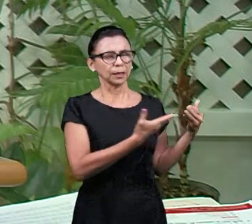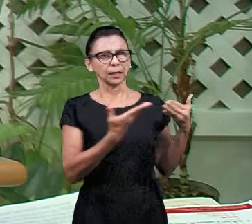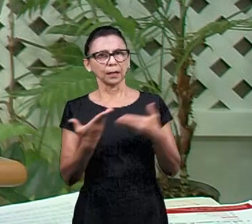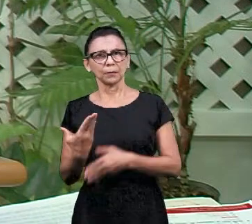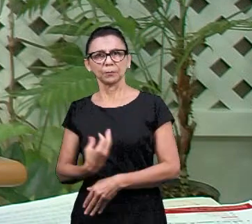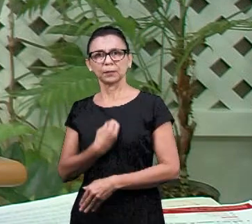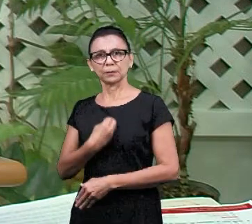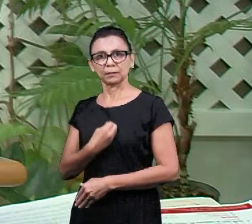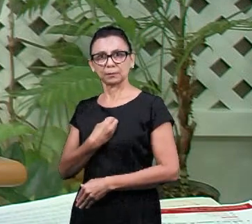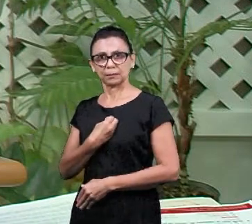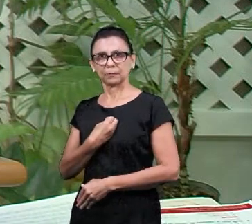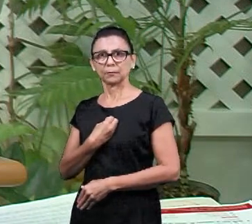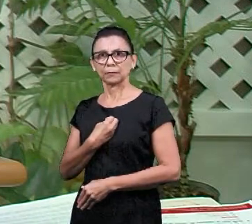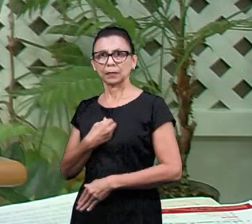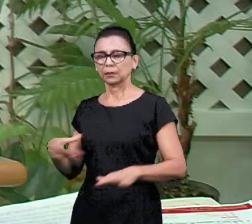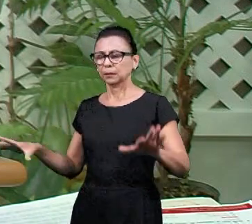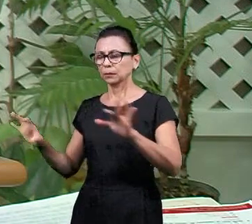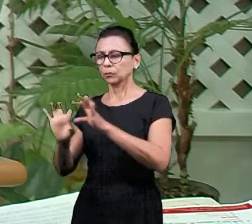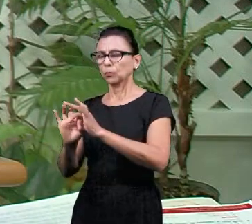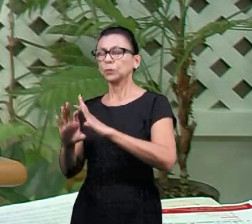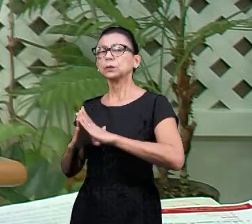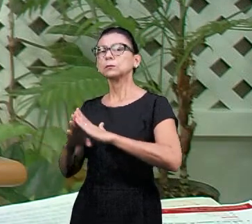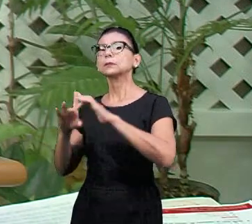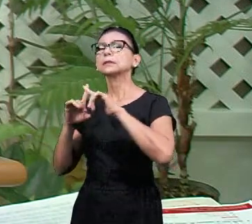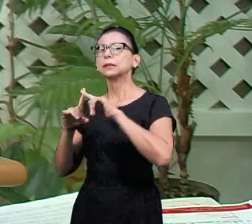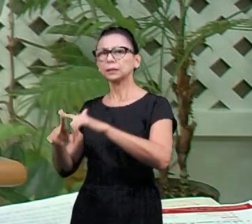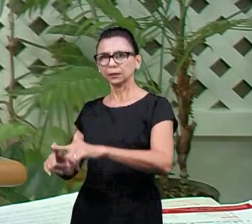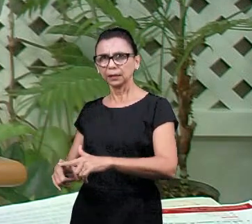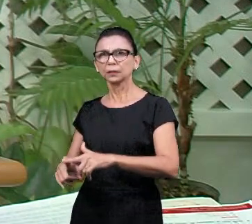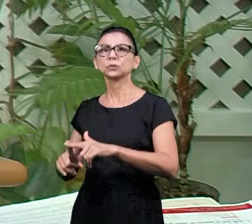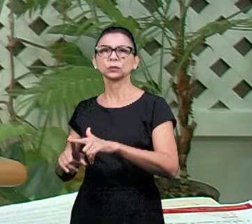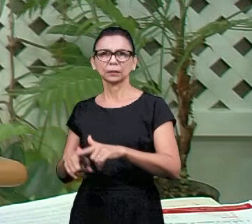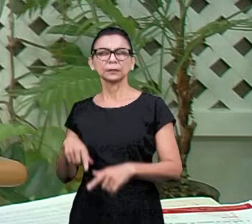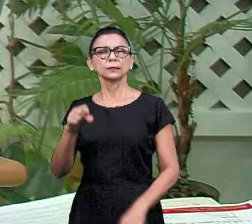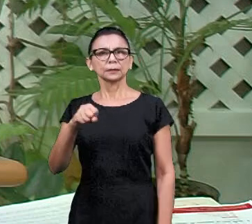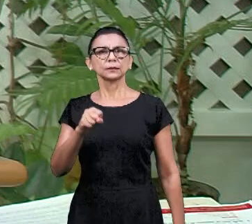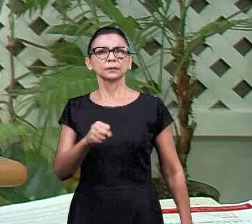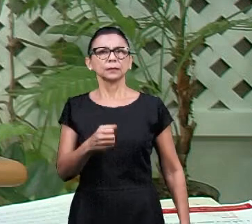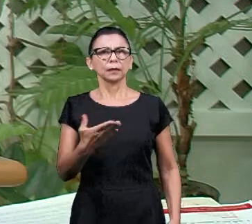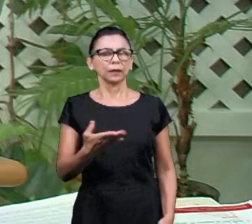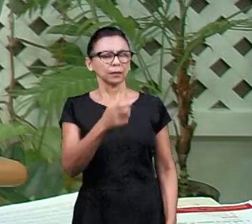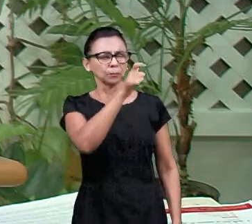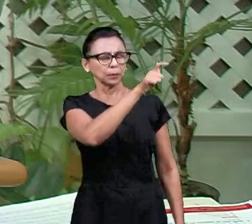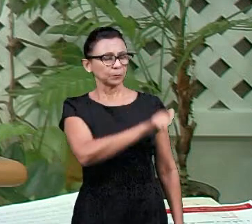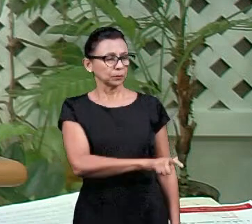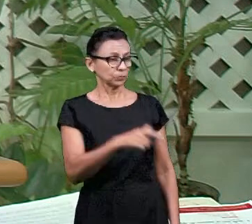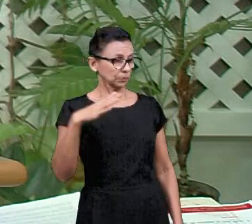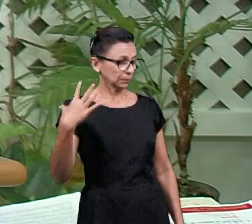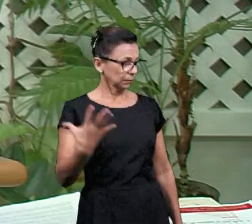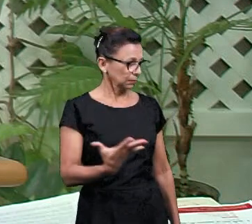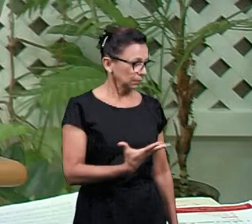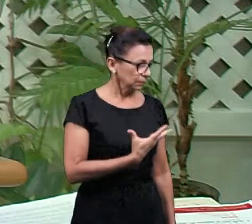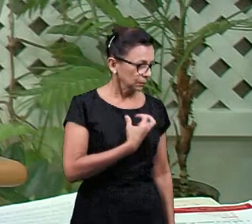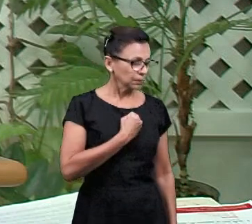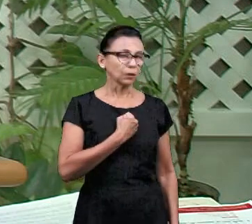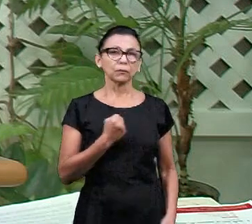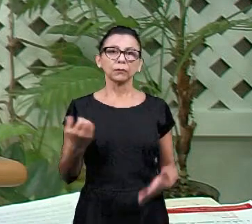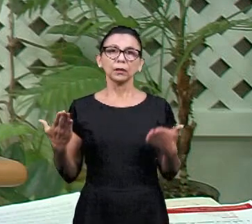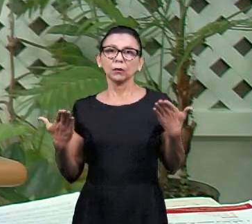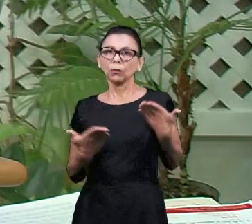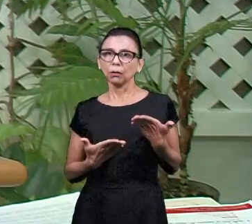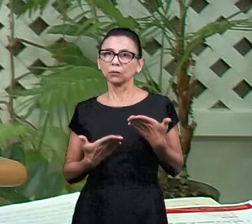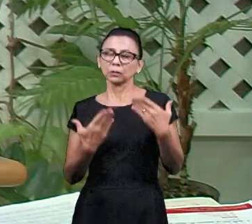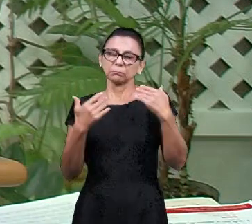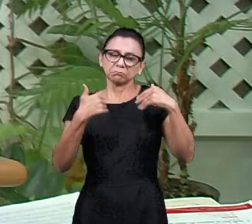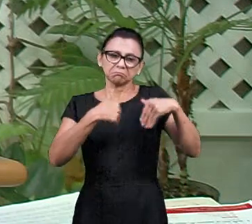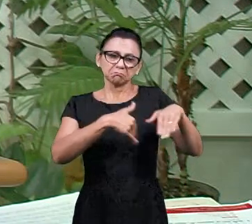l'hôtellerie, la communion de l'Église. Et je vais quitter, oui, je vais partir. Donc, Une personne est sauvée aujourd'hui, elle rentre chez